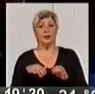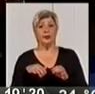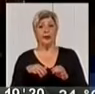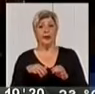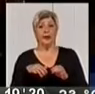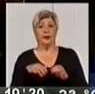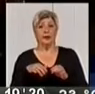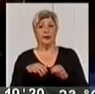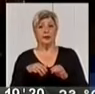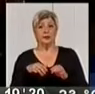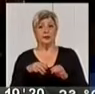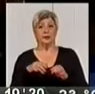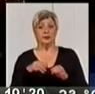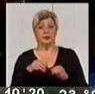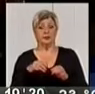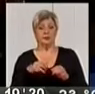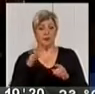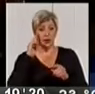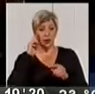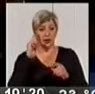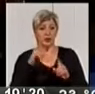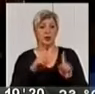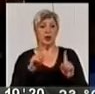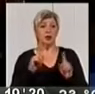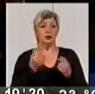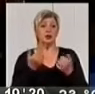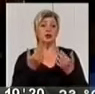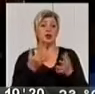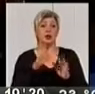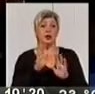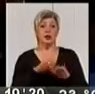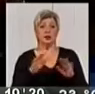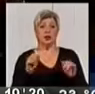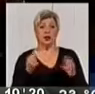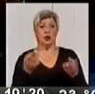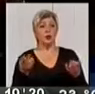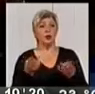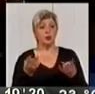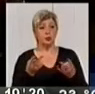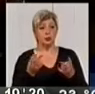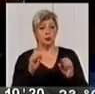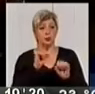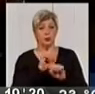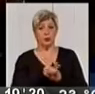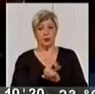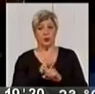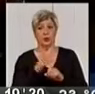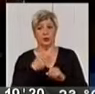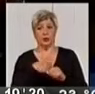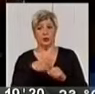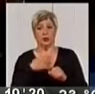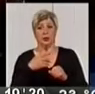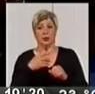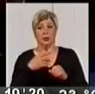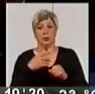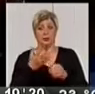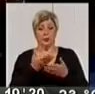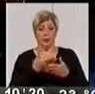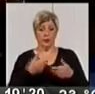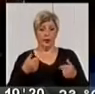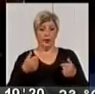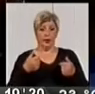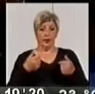забезпечують, знають черговість, яка скільки дітей потребують. Ми ж плануємо, коли кошти і придбання путівок, ми виходимо